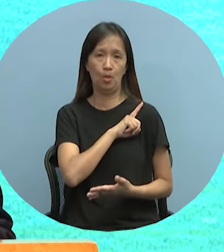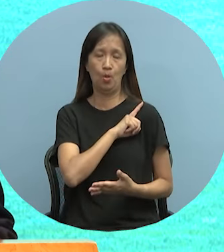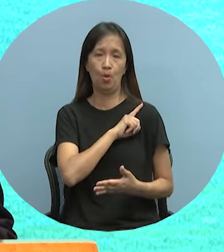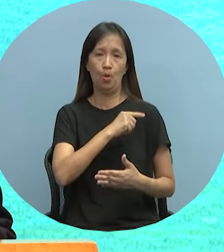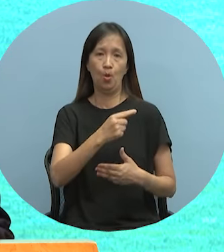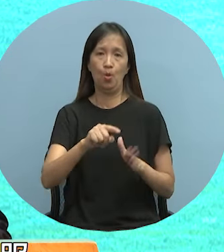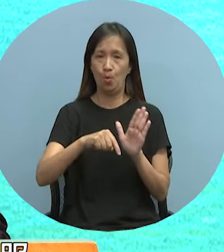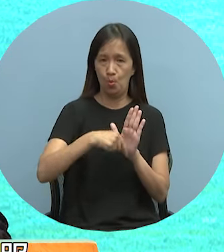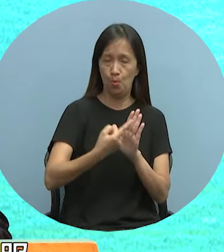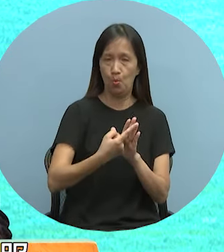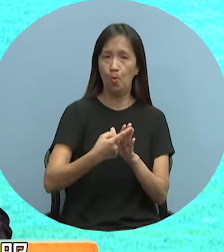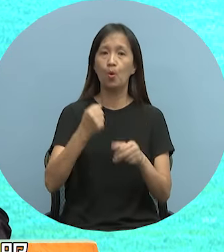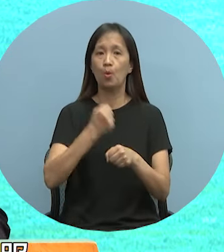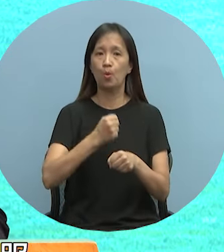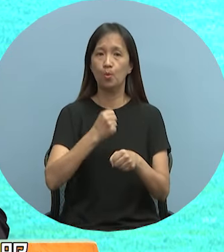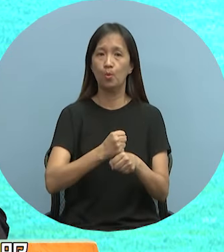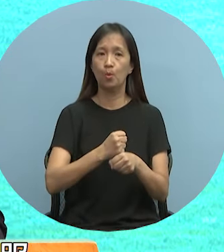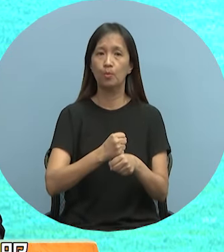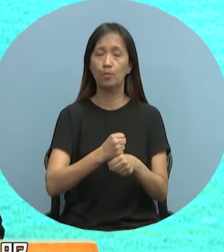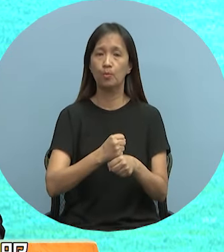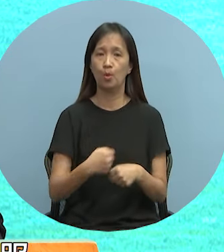禦工作，即係話咧係要